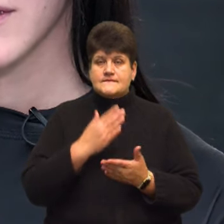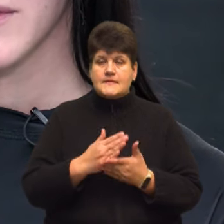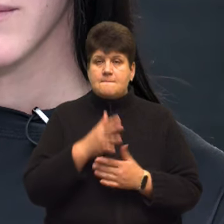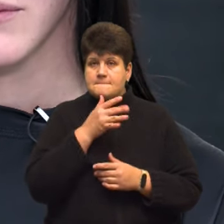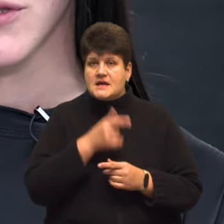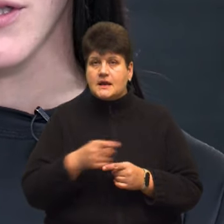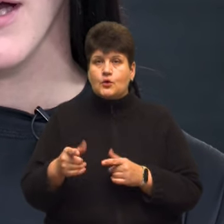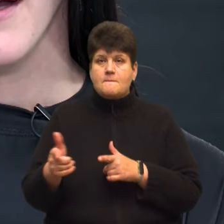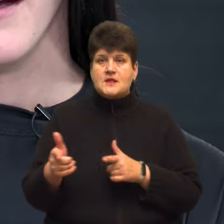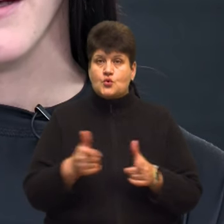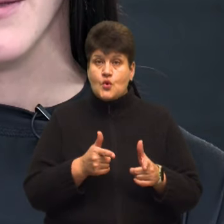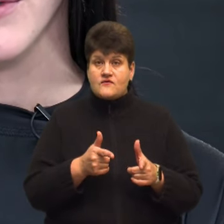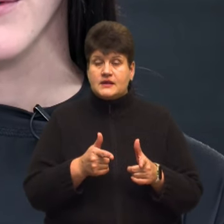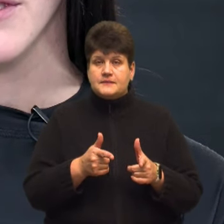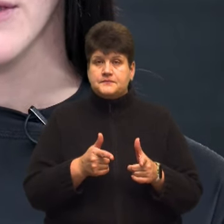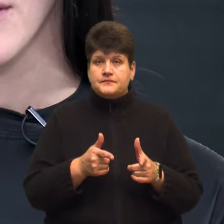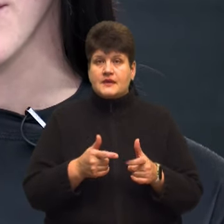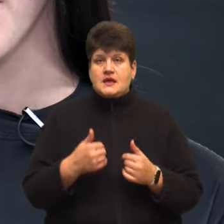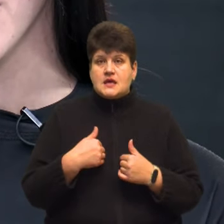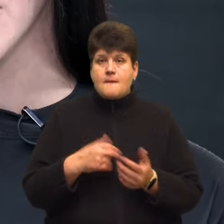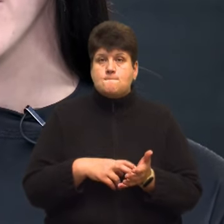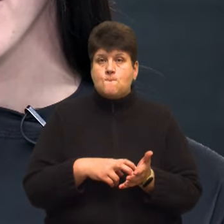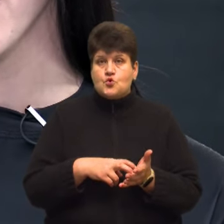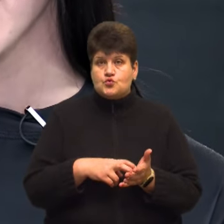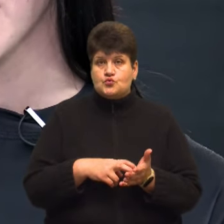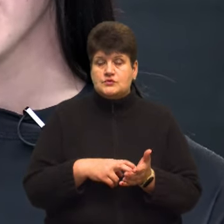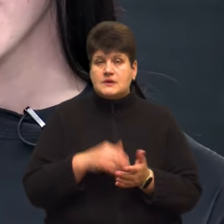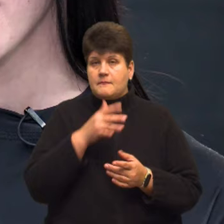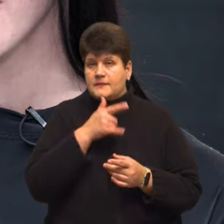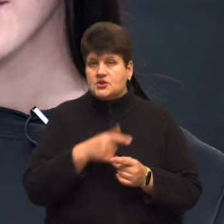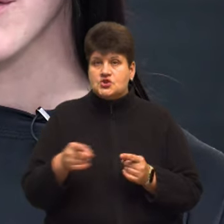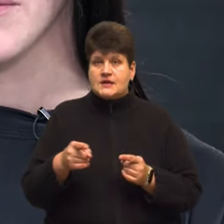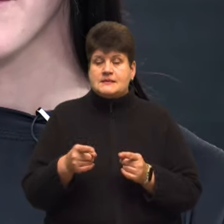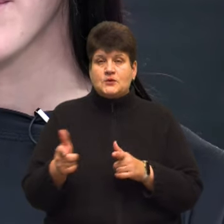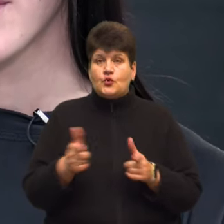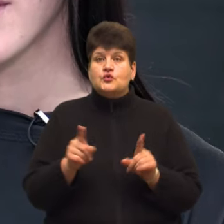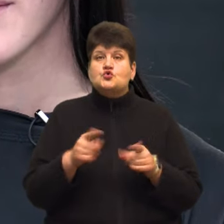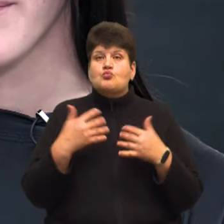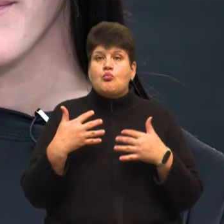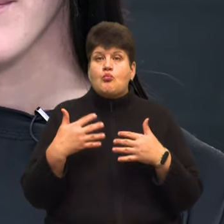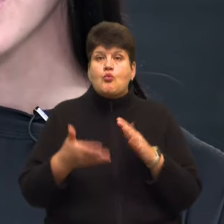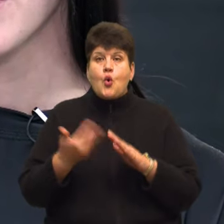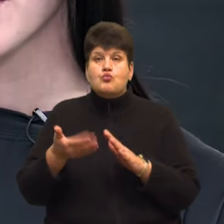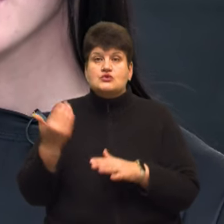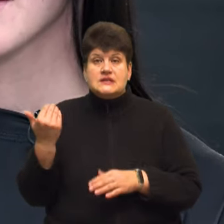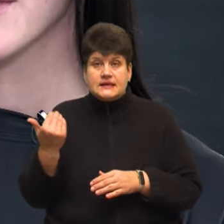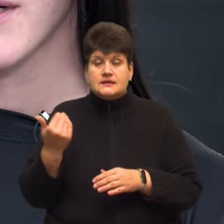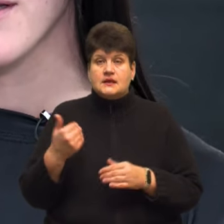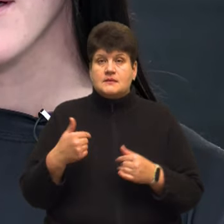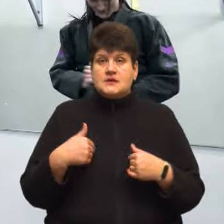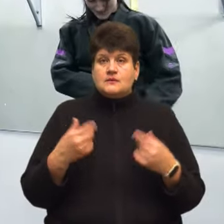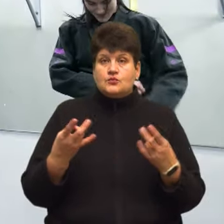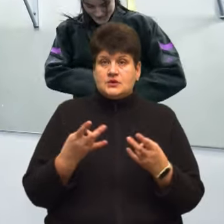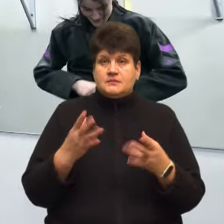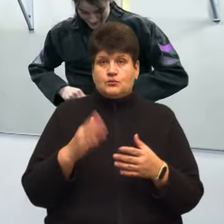підготовки саме тому що я боюсь під час підготовки щось пропустити що мені потрібно буде на самих